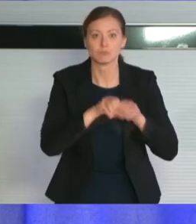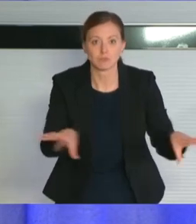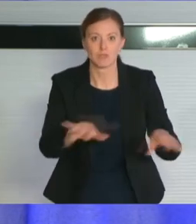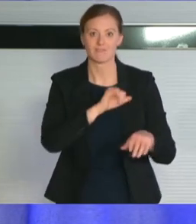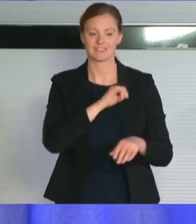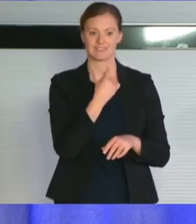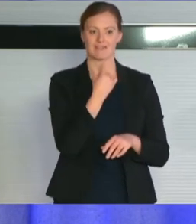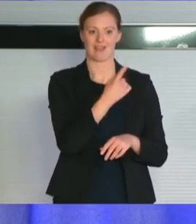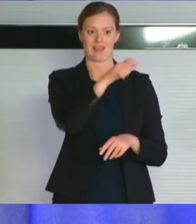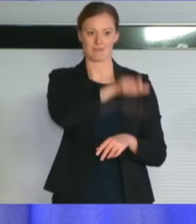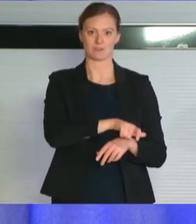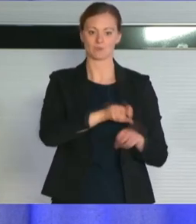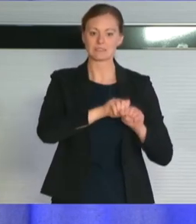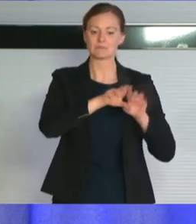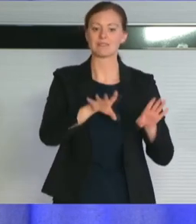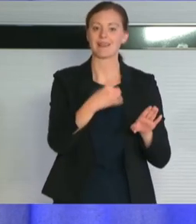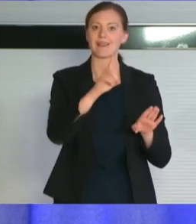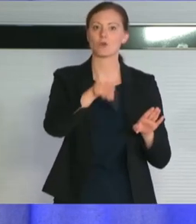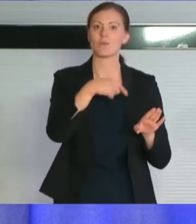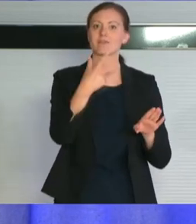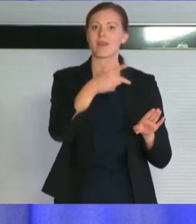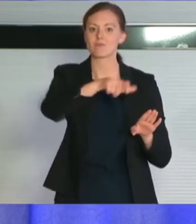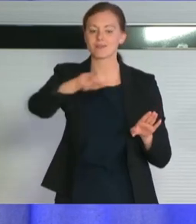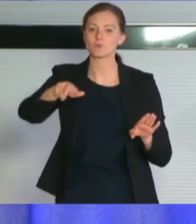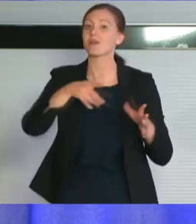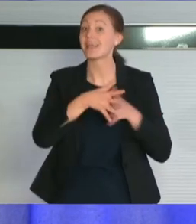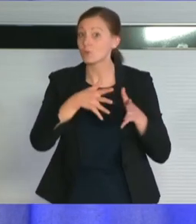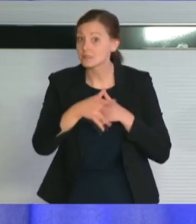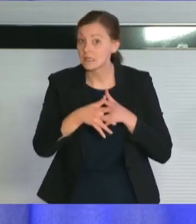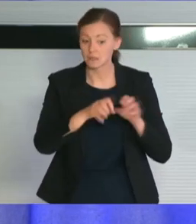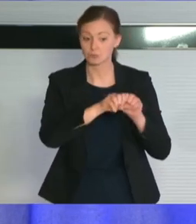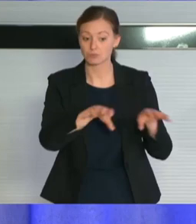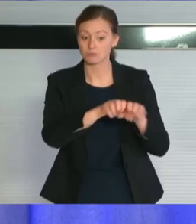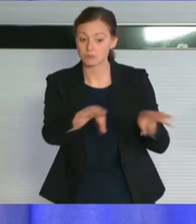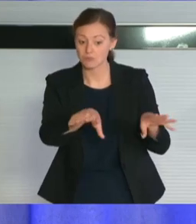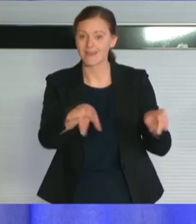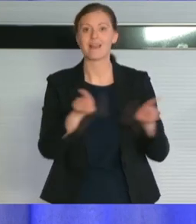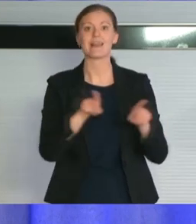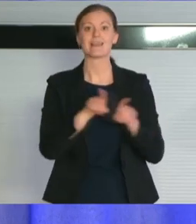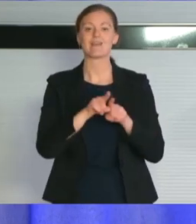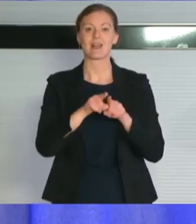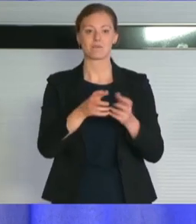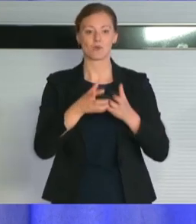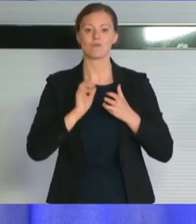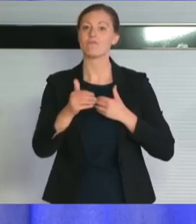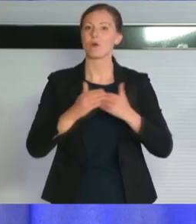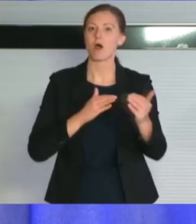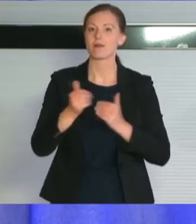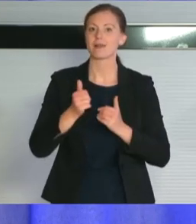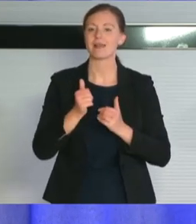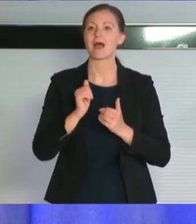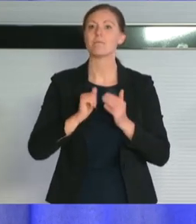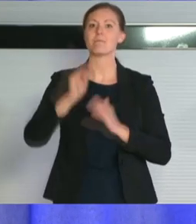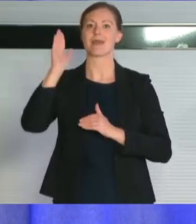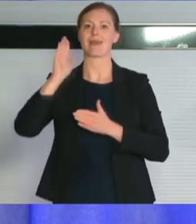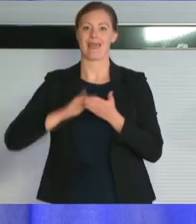hver smittet fører smitten videre til 1,3 personer i gjennomsnitt, så vil likevel behovet for behandling være større enn